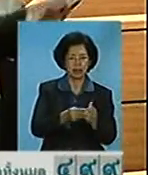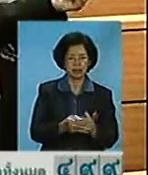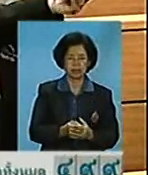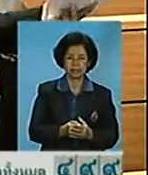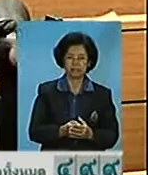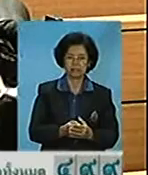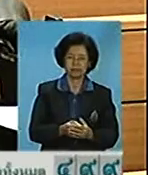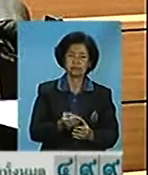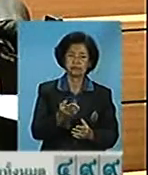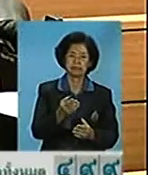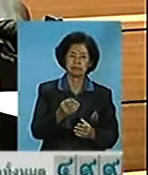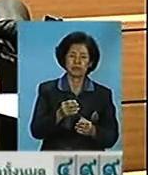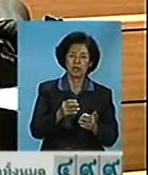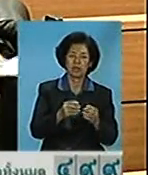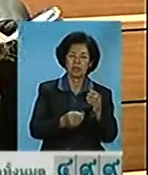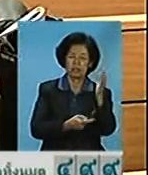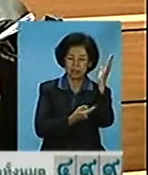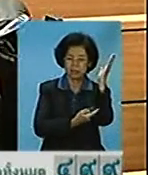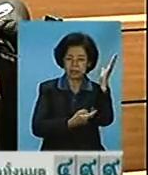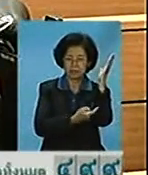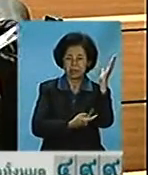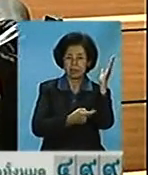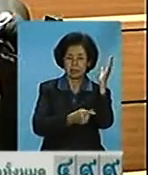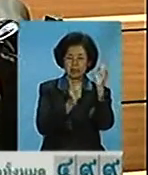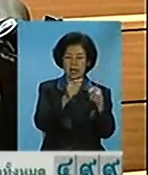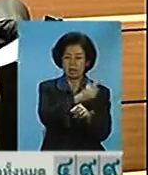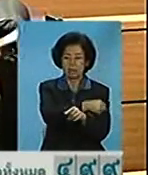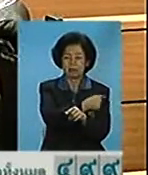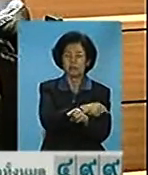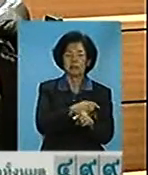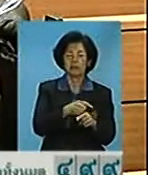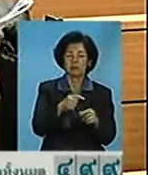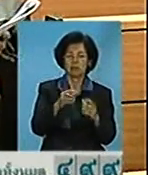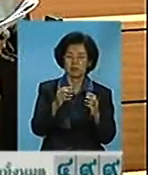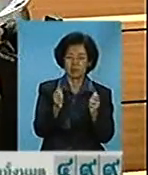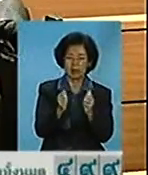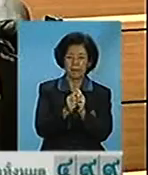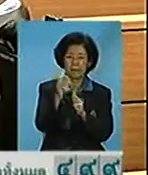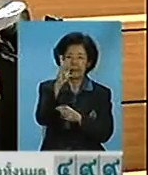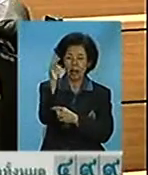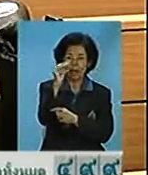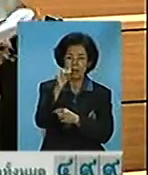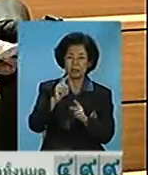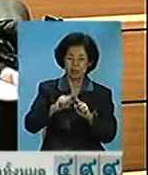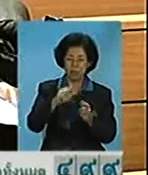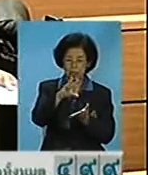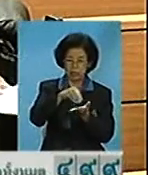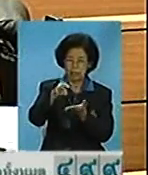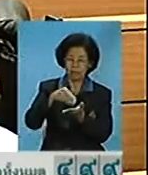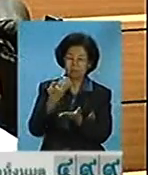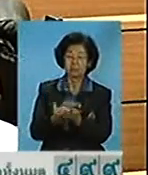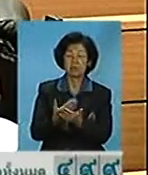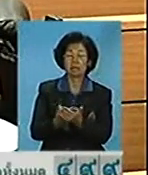กับไม้ยางทีนี้แต่เวลาเก็บเงินเข้ากองทุนนะครับเก็บเงินเฉพาะการส่งออกยางเ